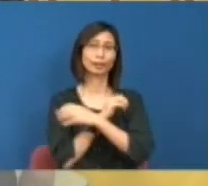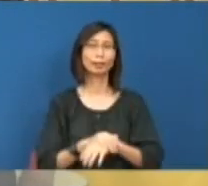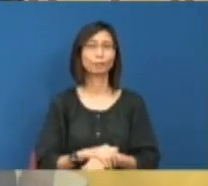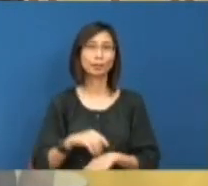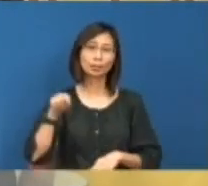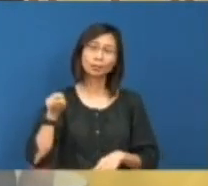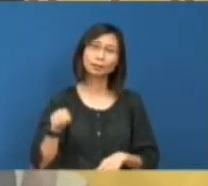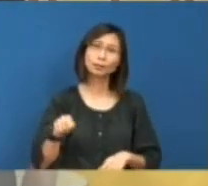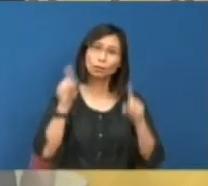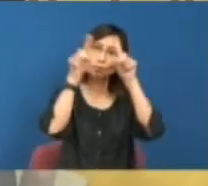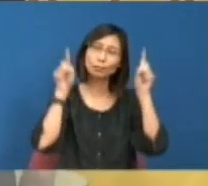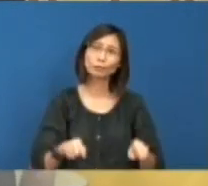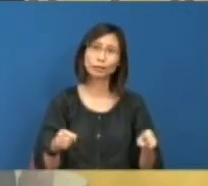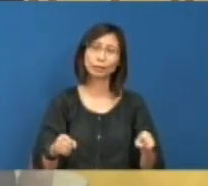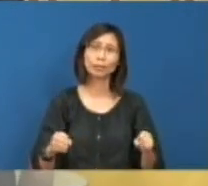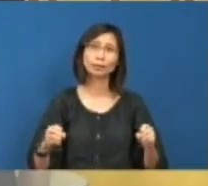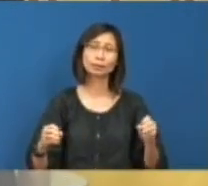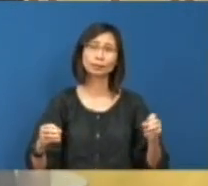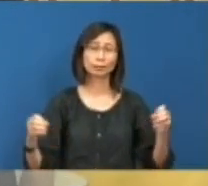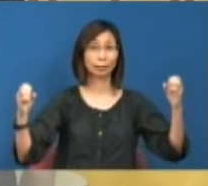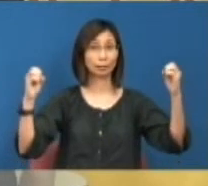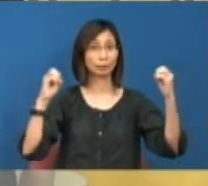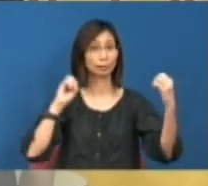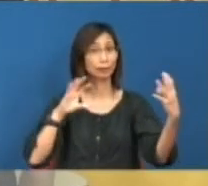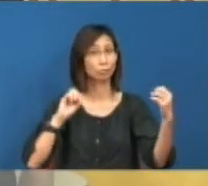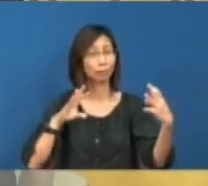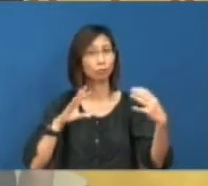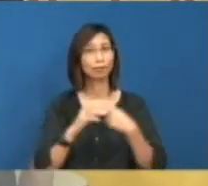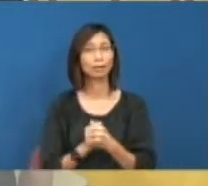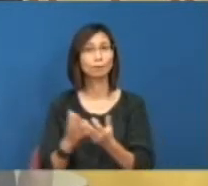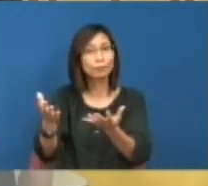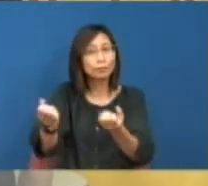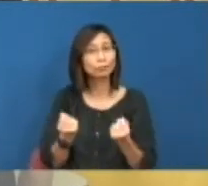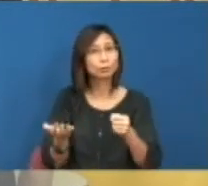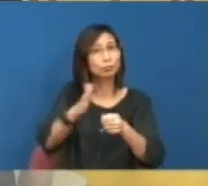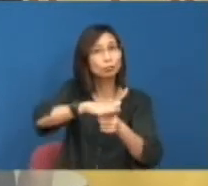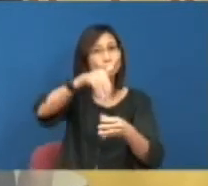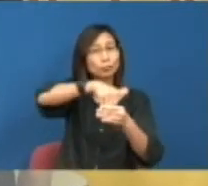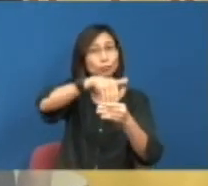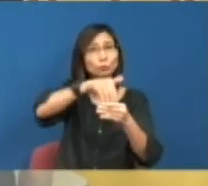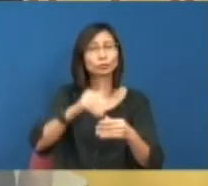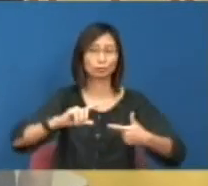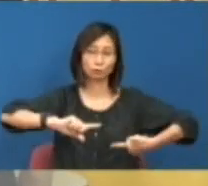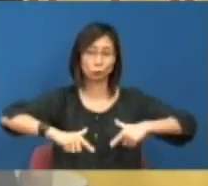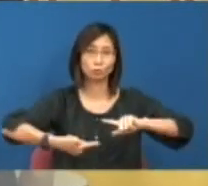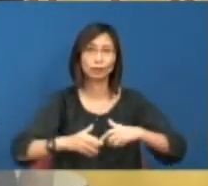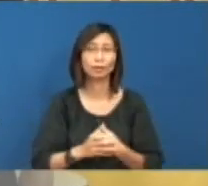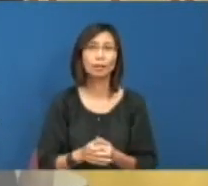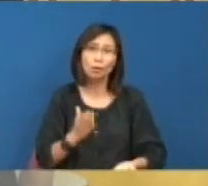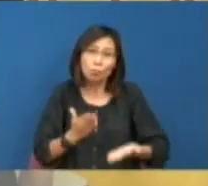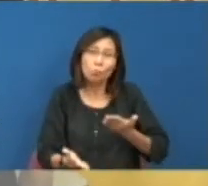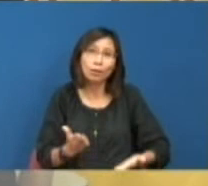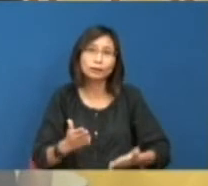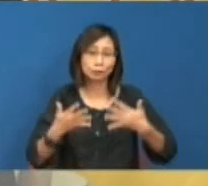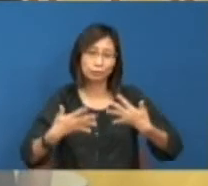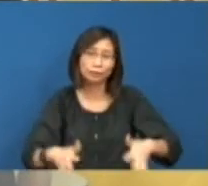些交流啊、討論，而去迎接呢是那個替死方案，或者替死方案之後的